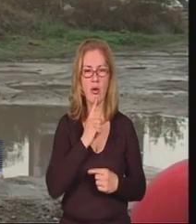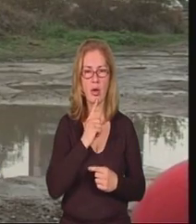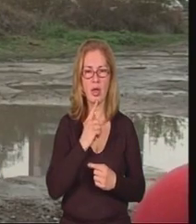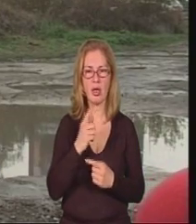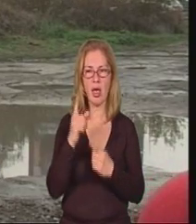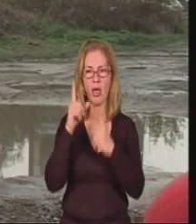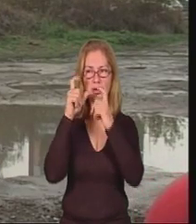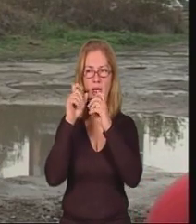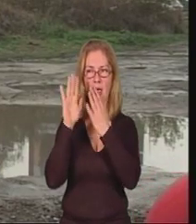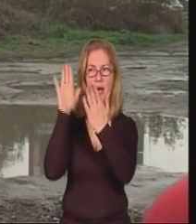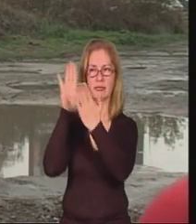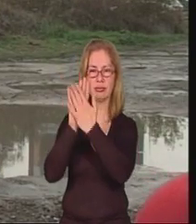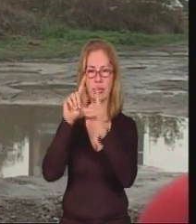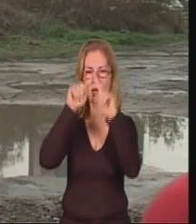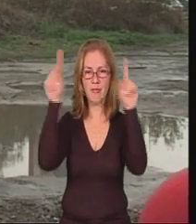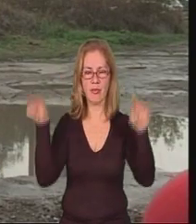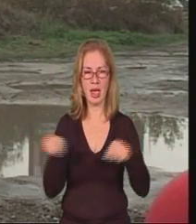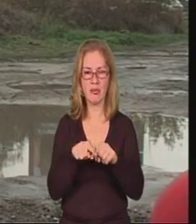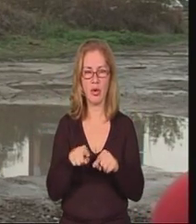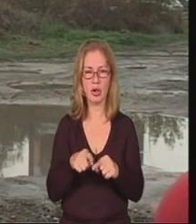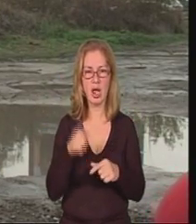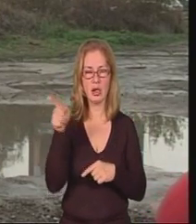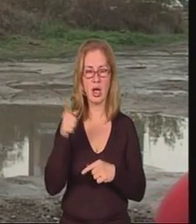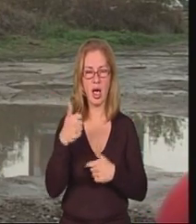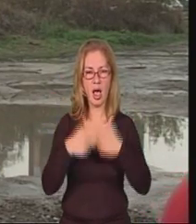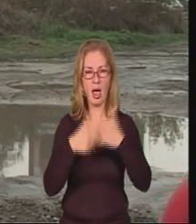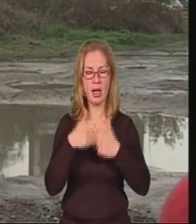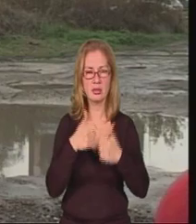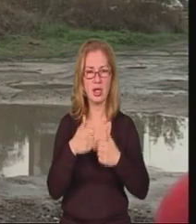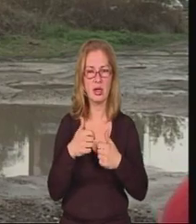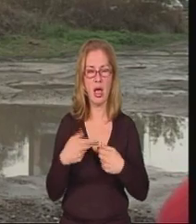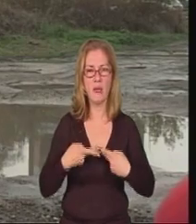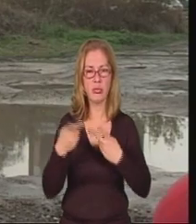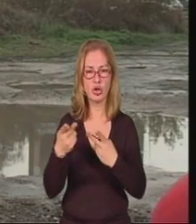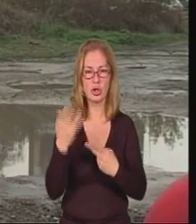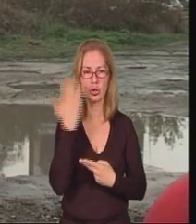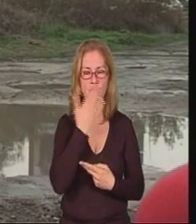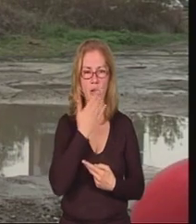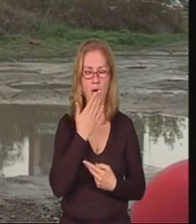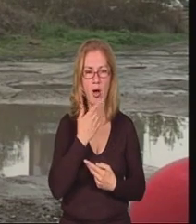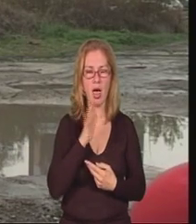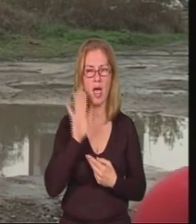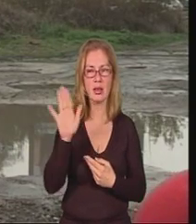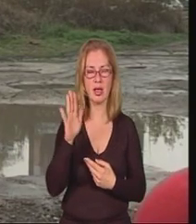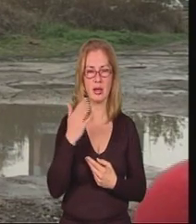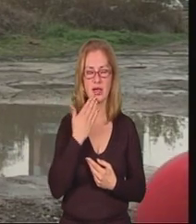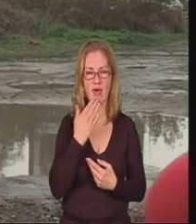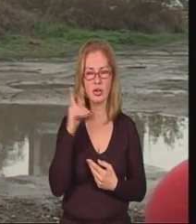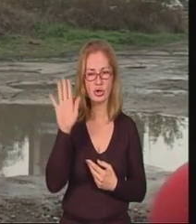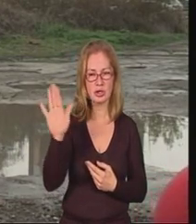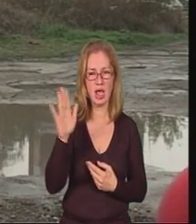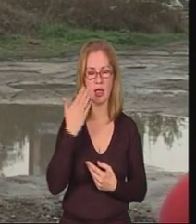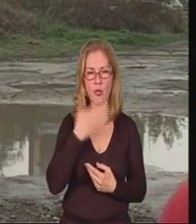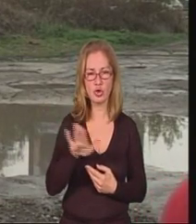godine našla na bilbordima kao kandidat poslala njena škola, zahvaljujući brojnim uspesima i